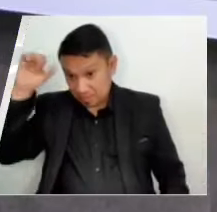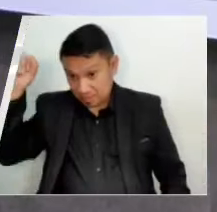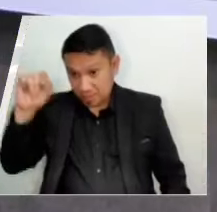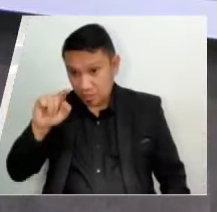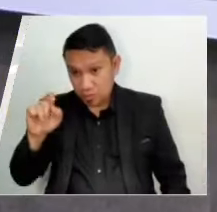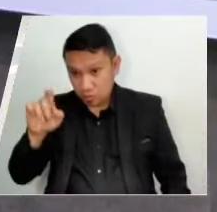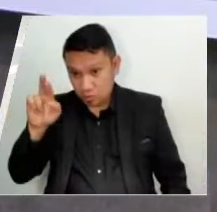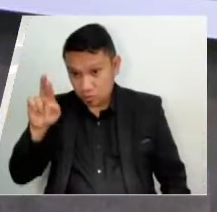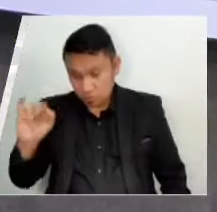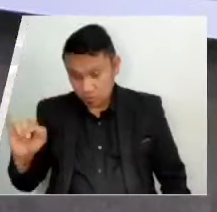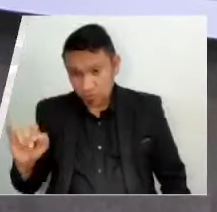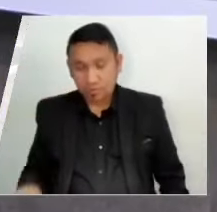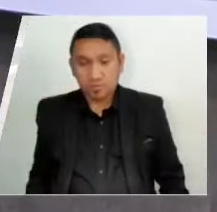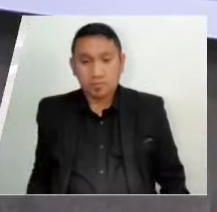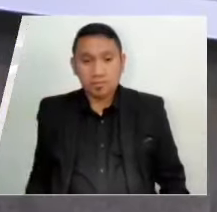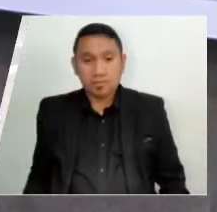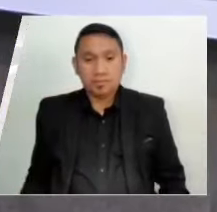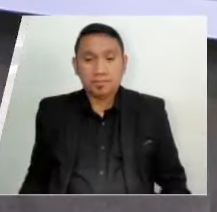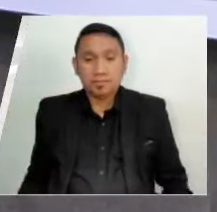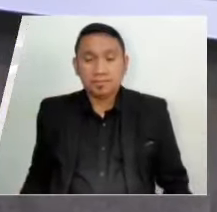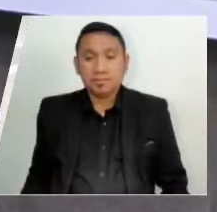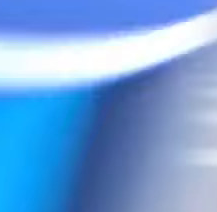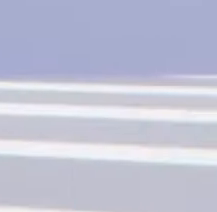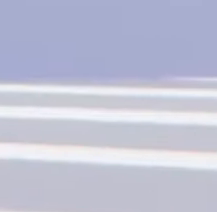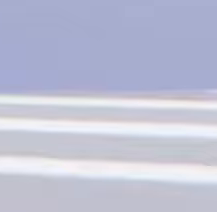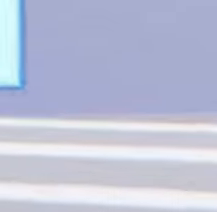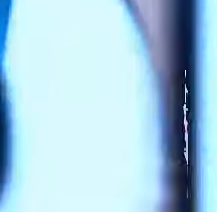Martin Romualdez. Saksi si Ian Cruz.